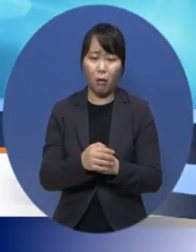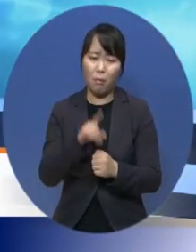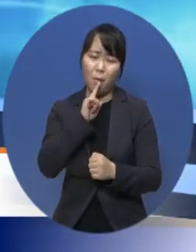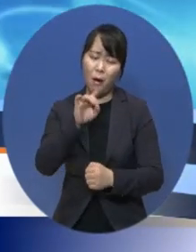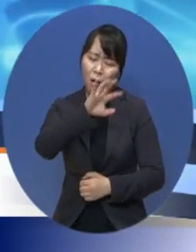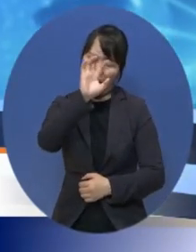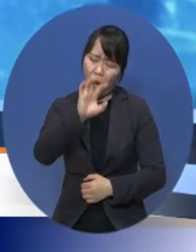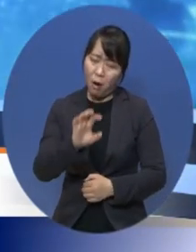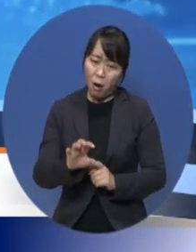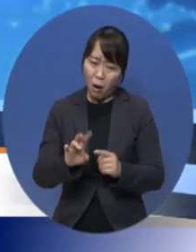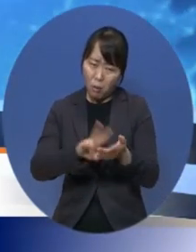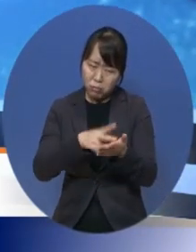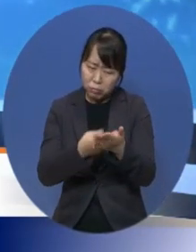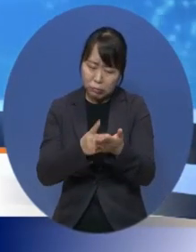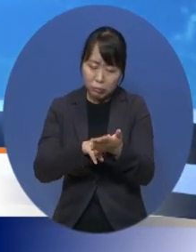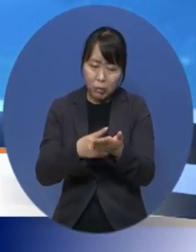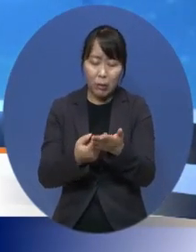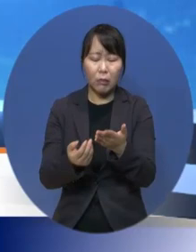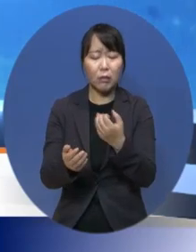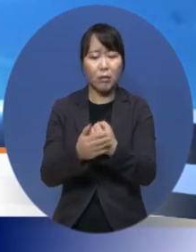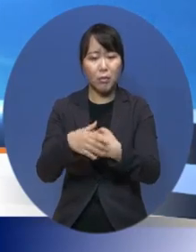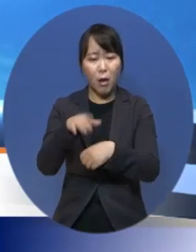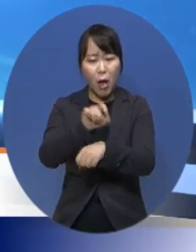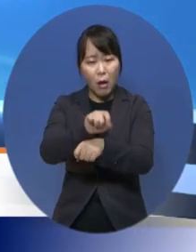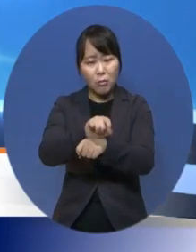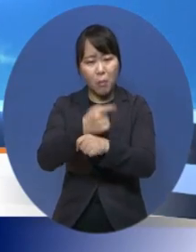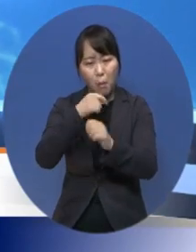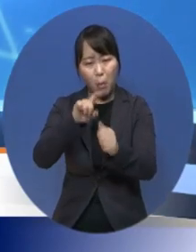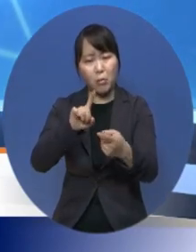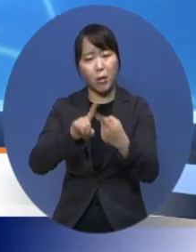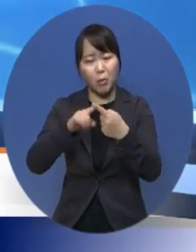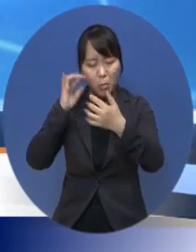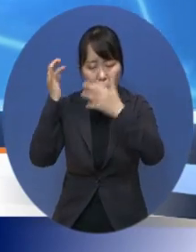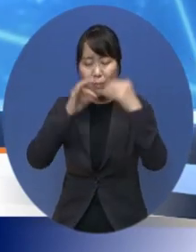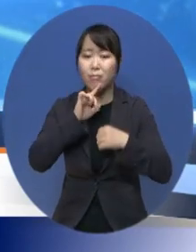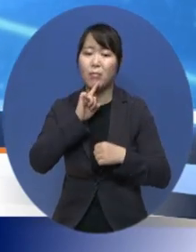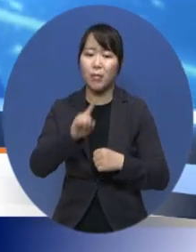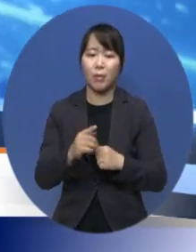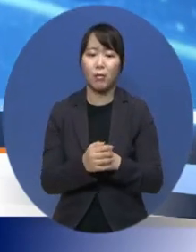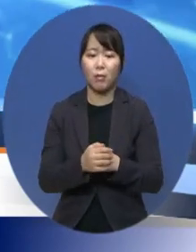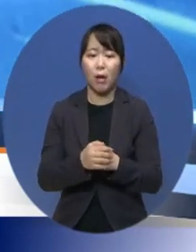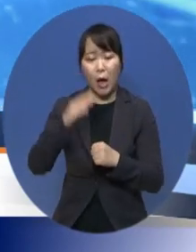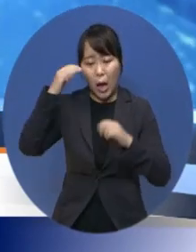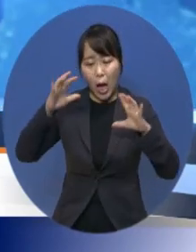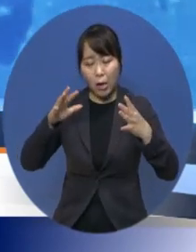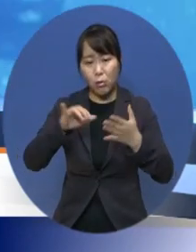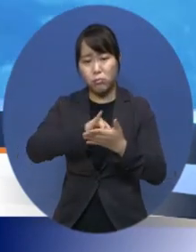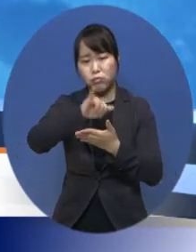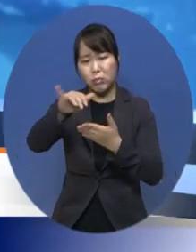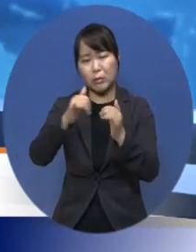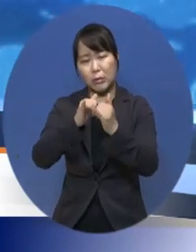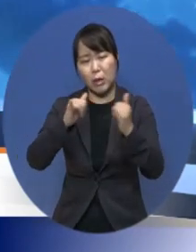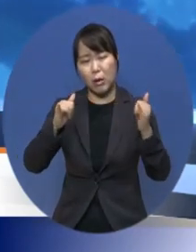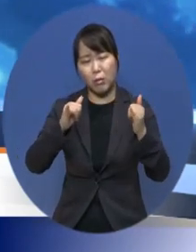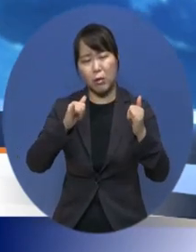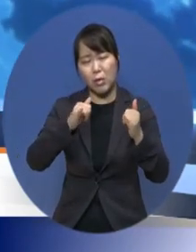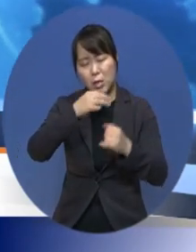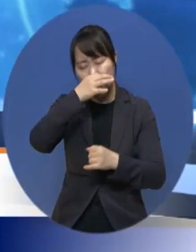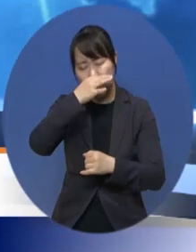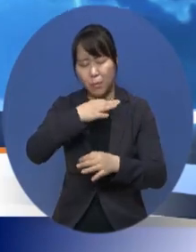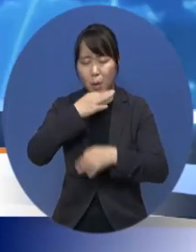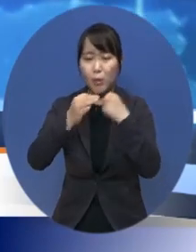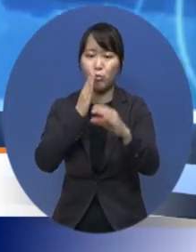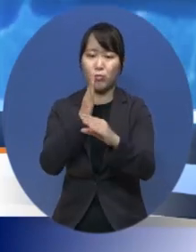번복되는 행정명령으로 여전히 혼란이 남아있는 상황인데요. 이에 대해 많은 한인 유학생들이 힘듦을 호소하고